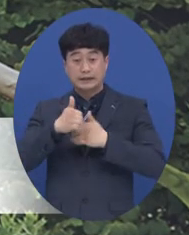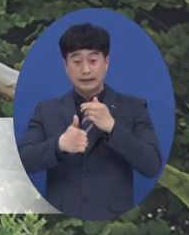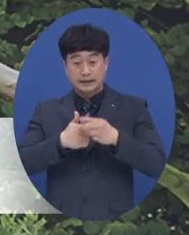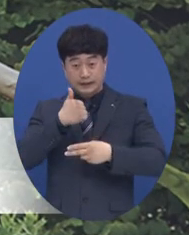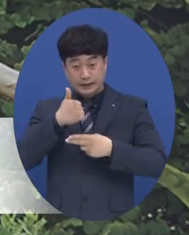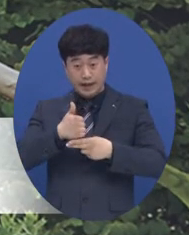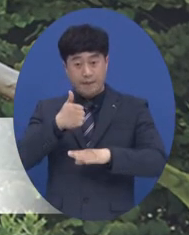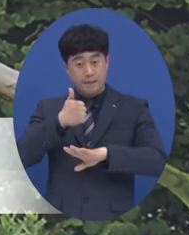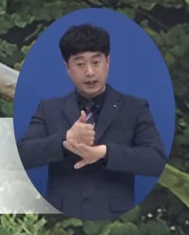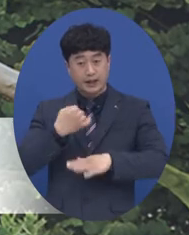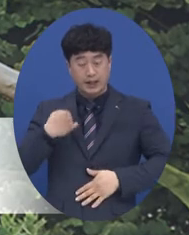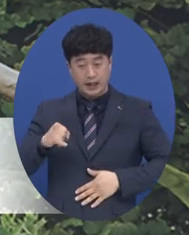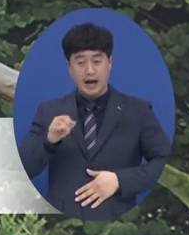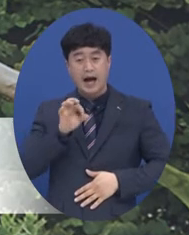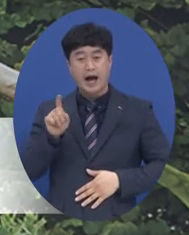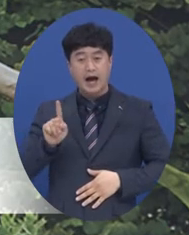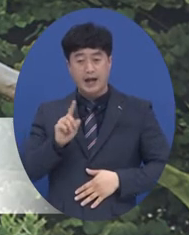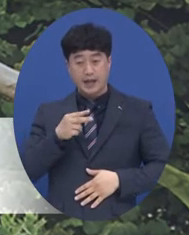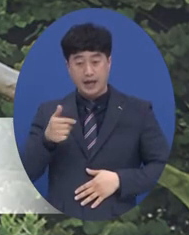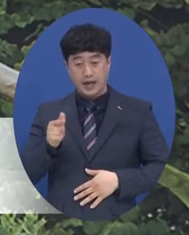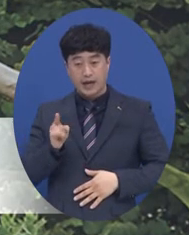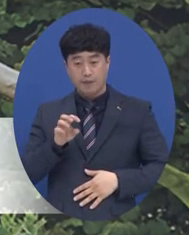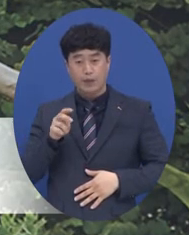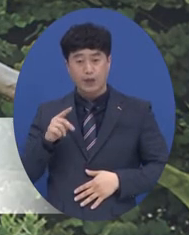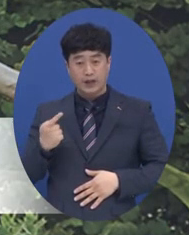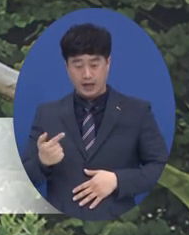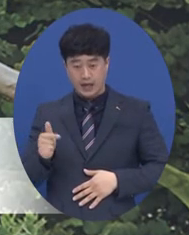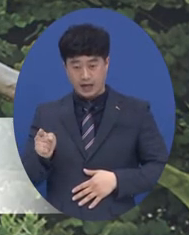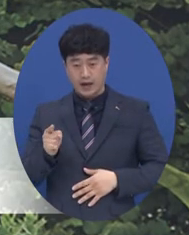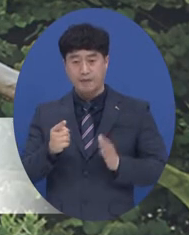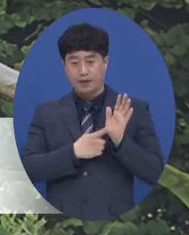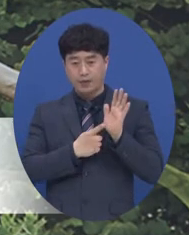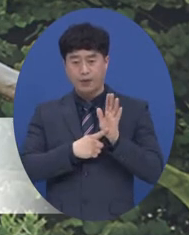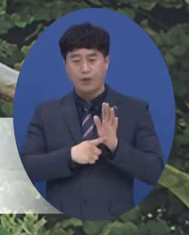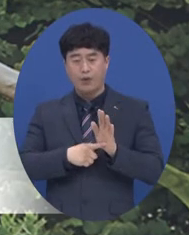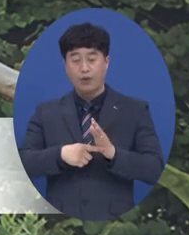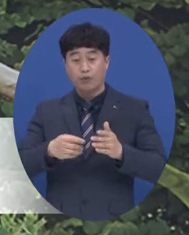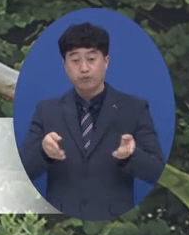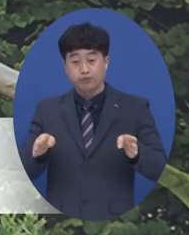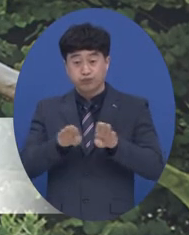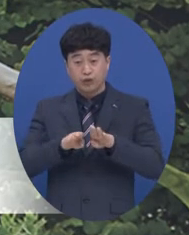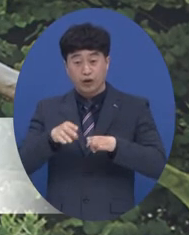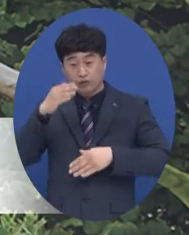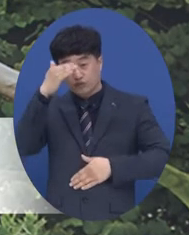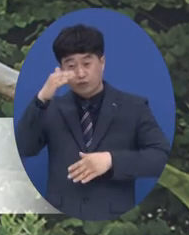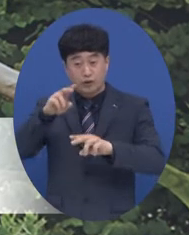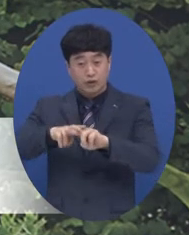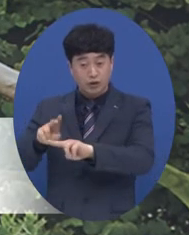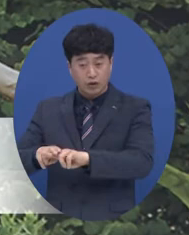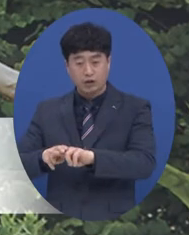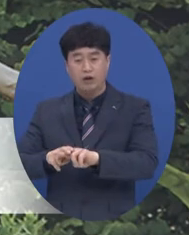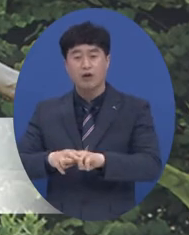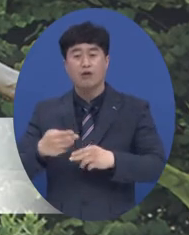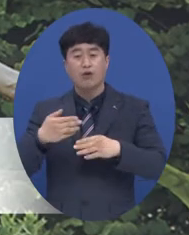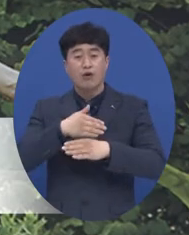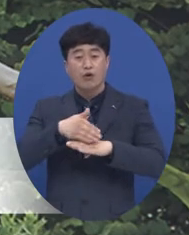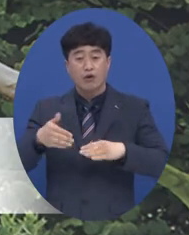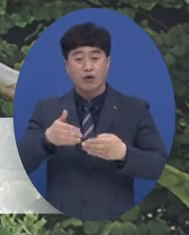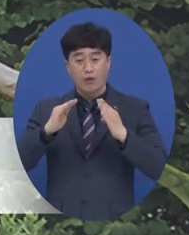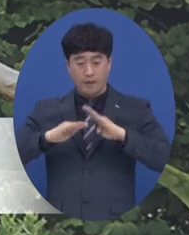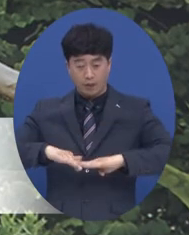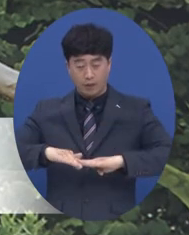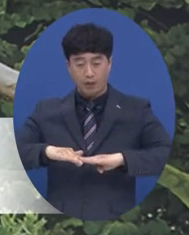올립니다. 무대와 객석의 경계를 허물고 고전 작품을 현대적 언어로 풀어내는 소통의 현장을 구영슬